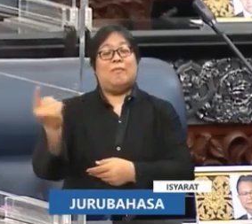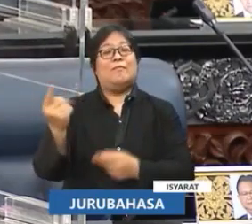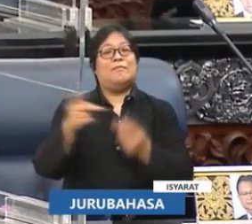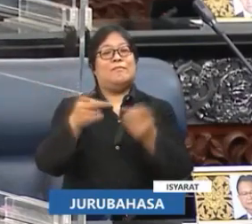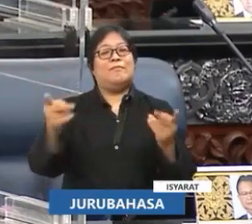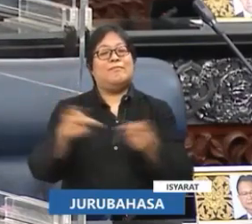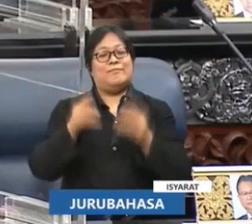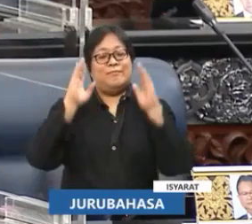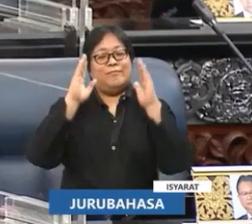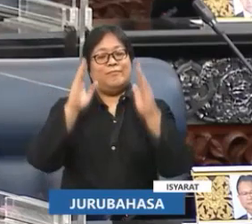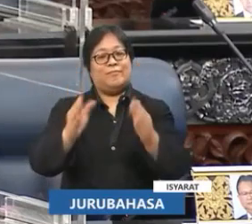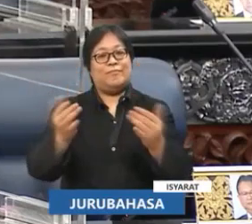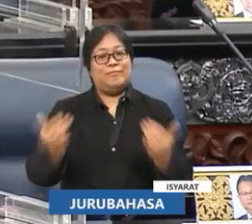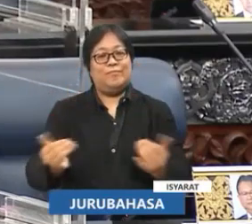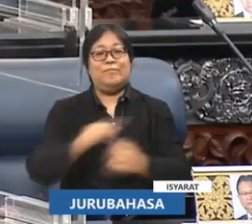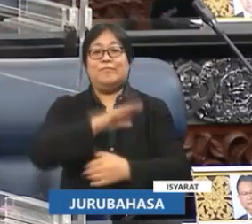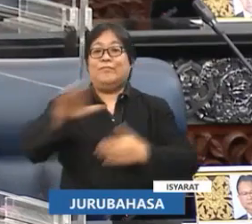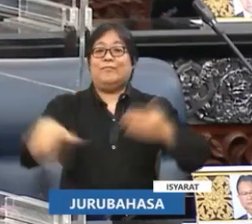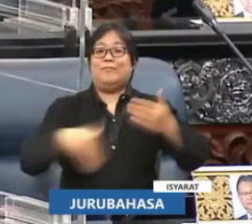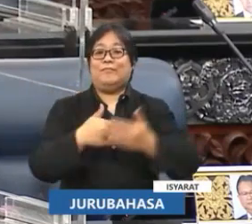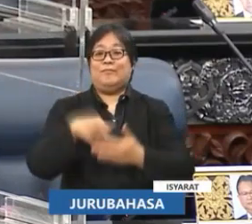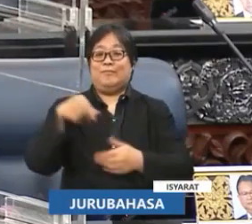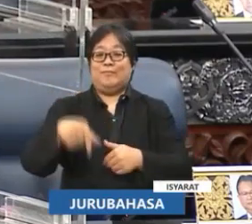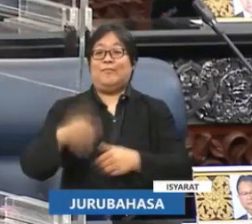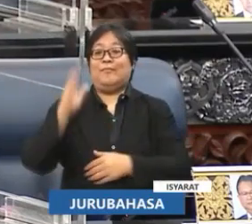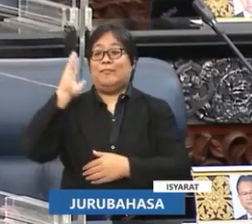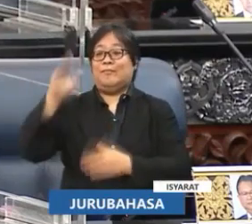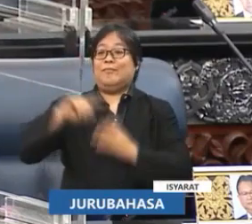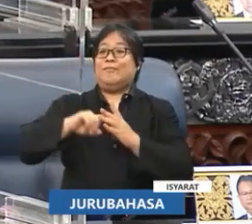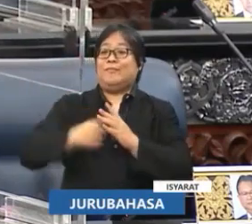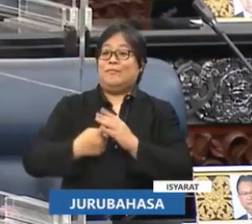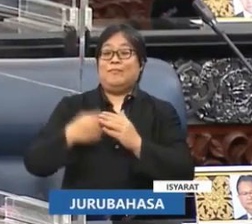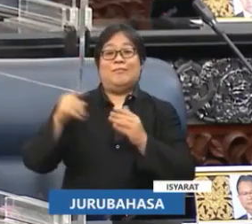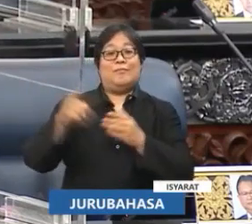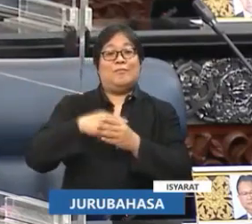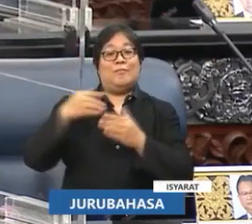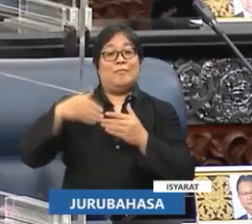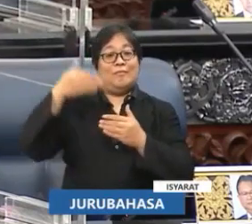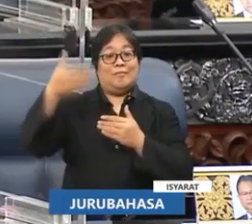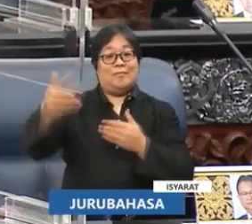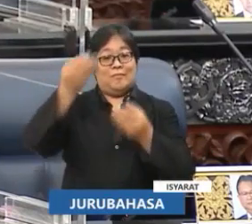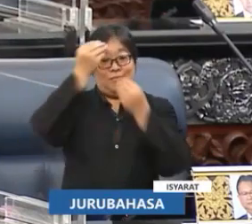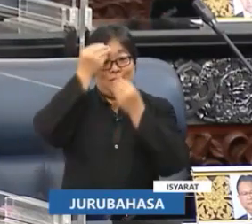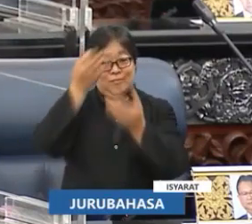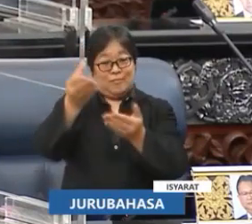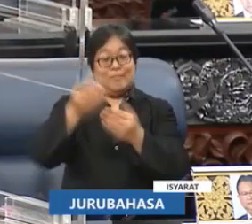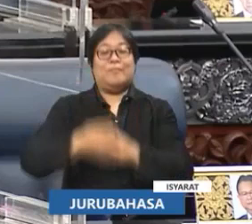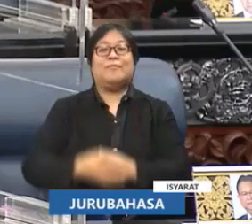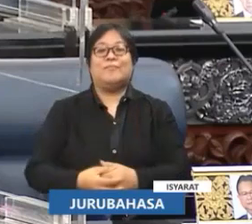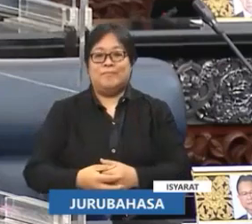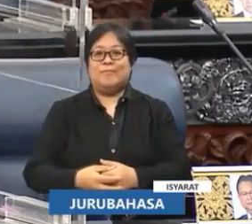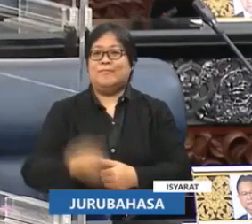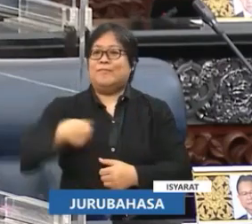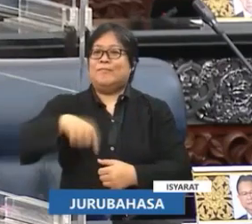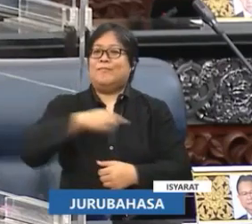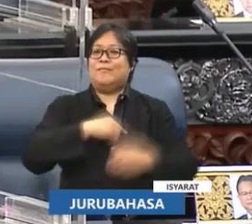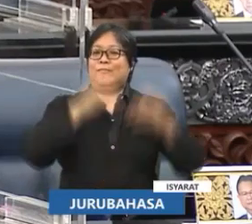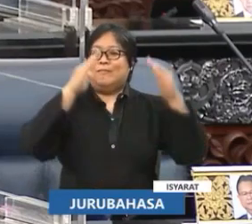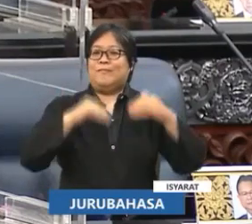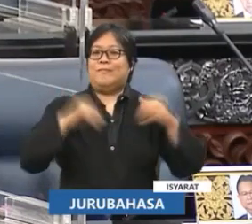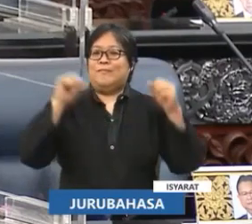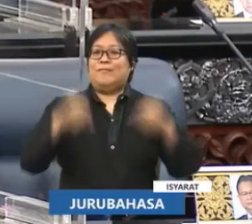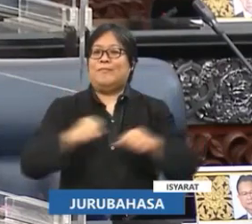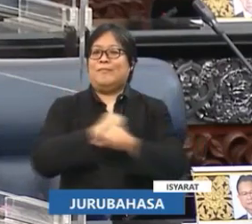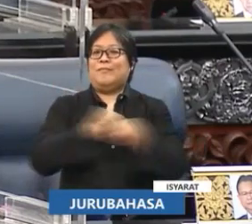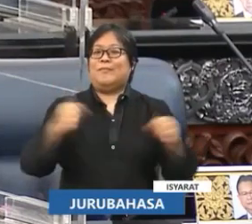kawasan tumpuan, dan kesemuanya ini akan dimulakan bulan hadapan untuk makluman Yang Berhormat, dan kita harap dapat